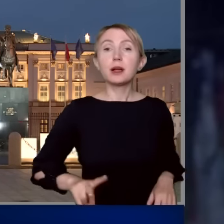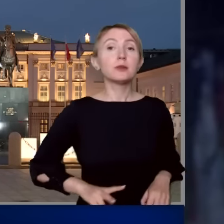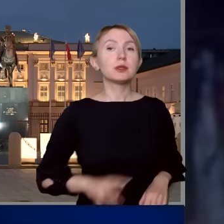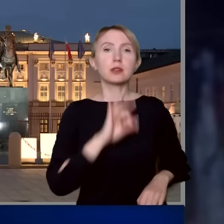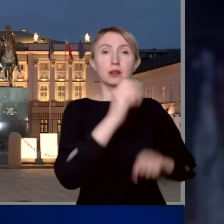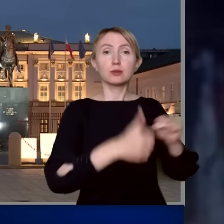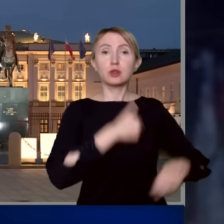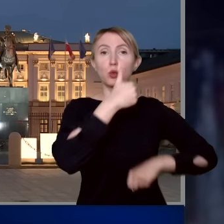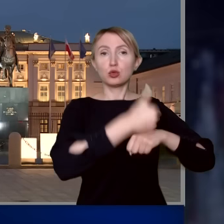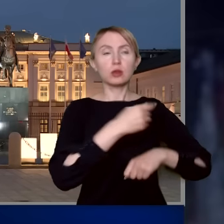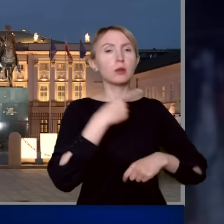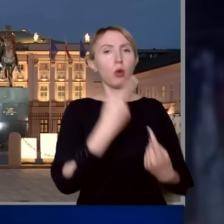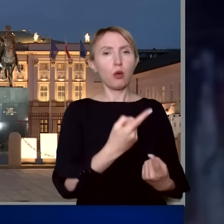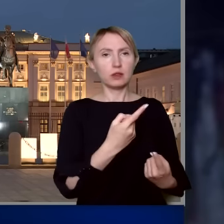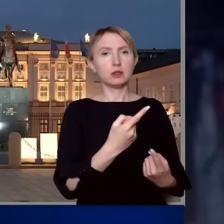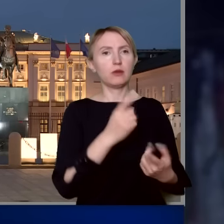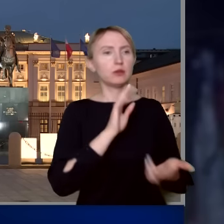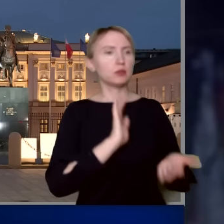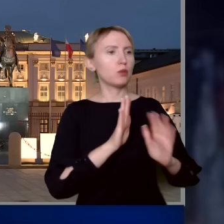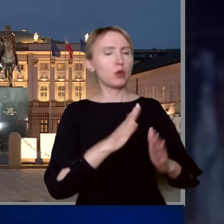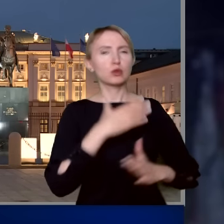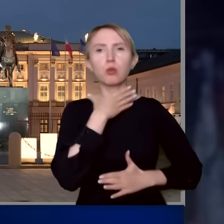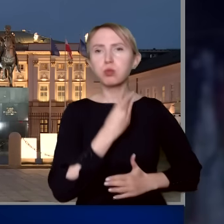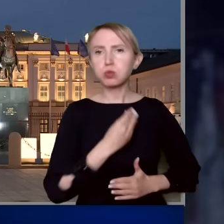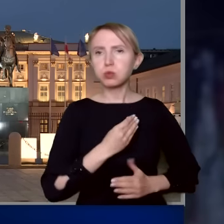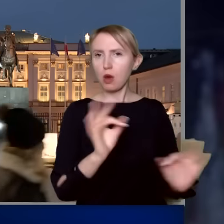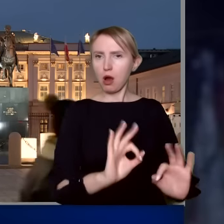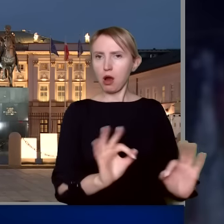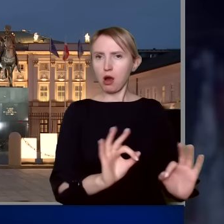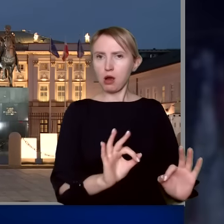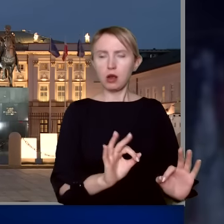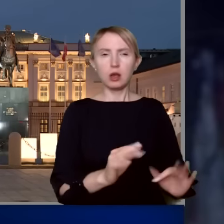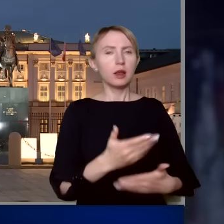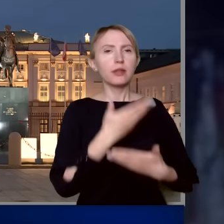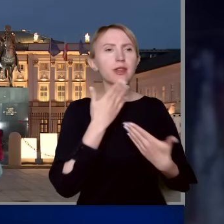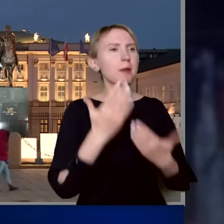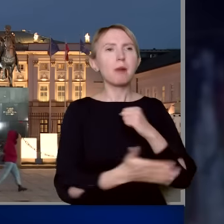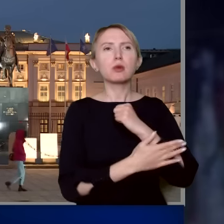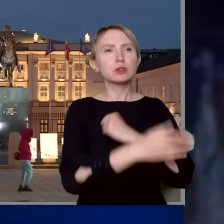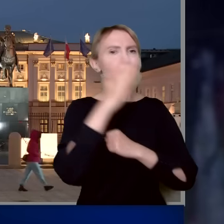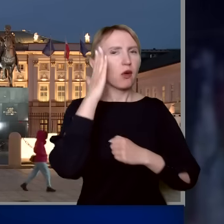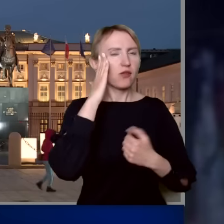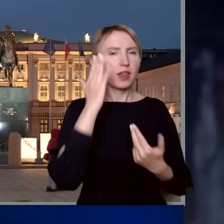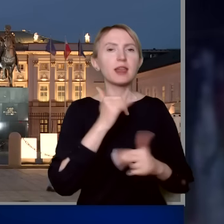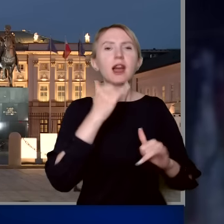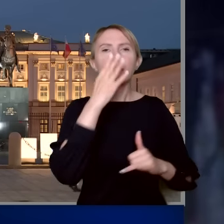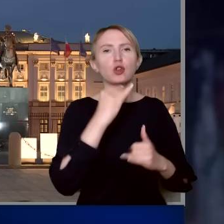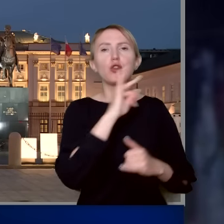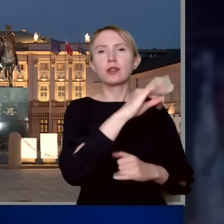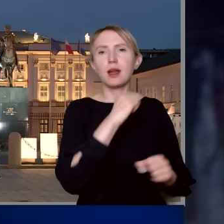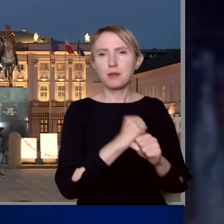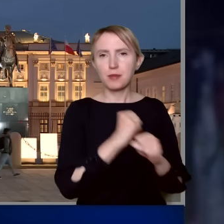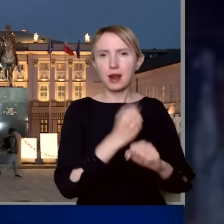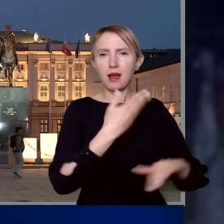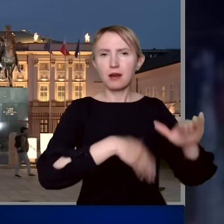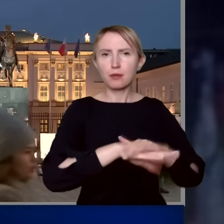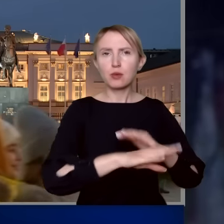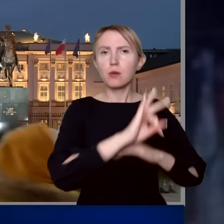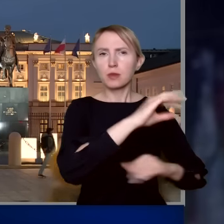przełożona wypowiada się w sposób tak pogardliwy, nie mając elementarnej wiedzy, jak wygląda praca referendarzy. Oni